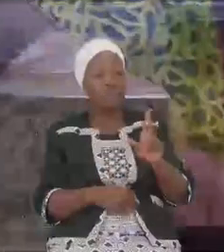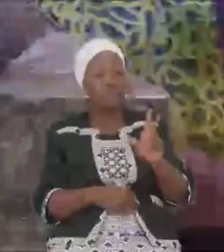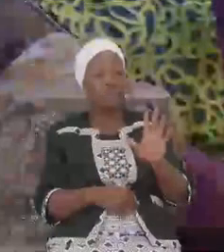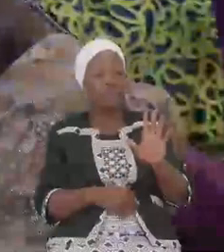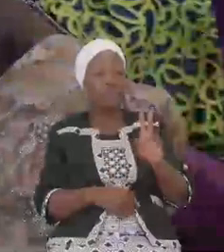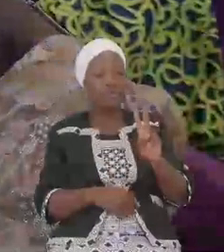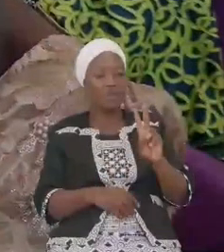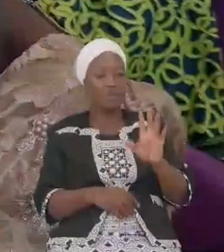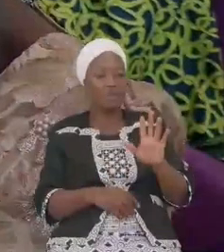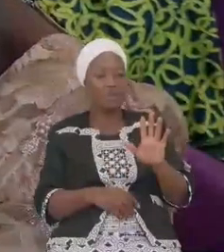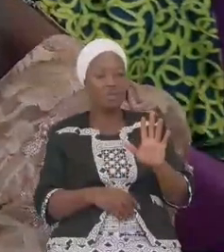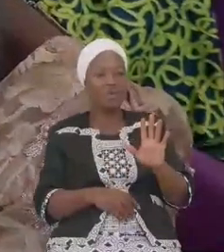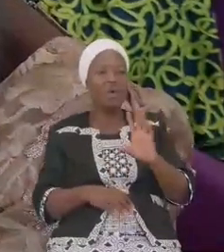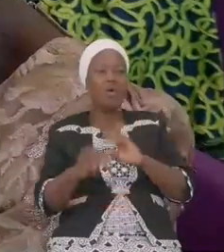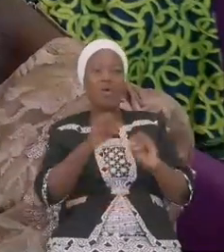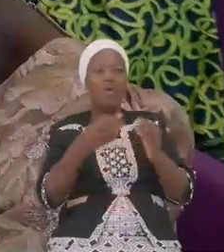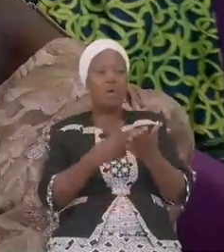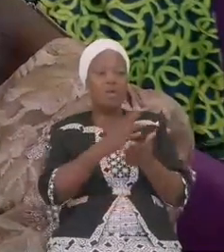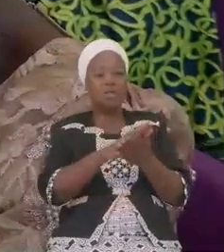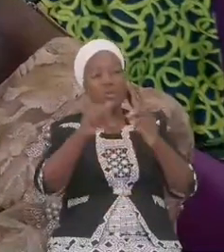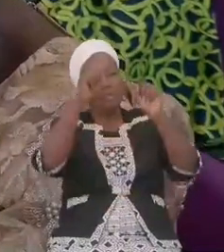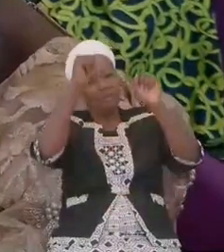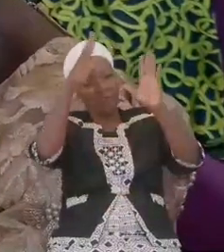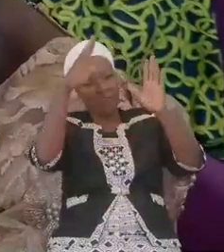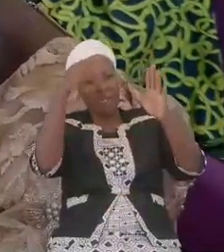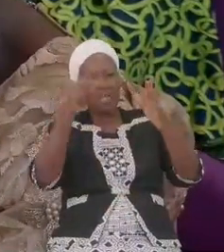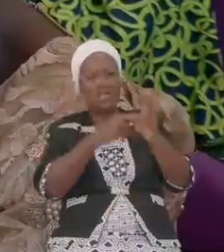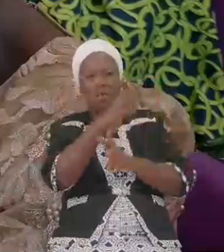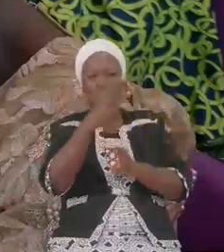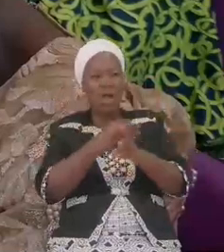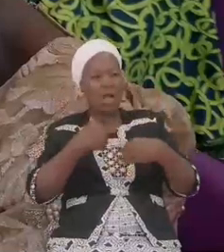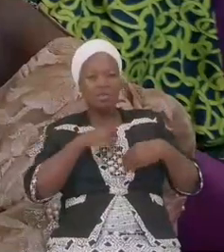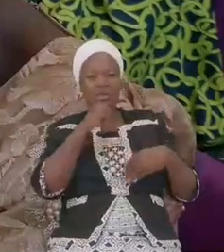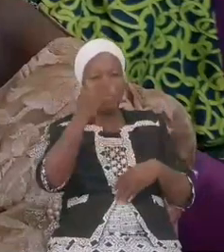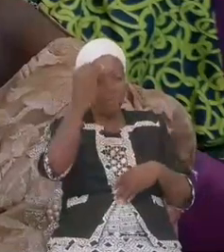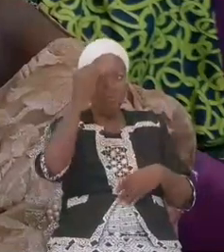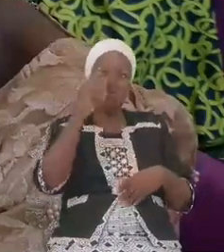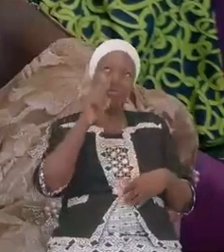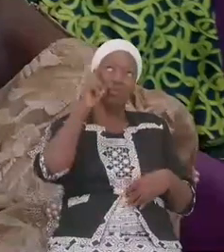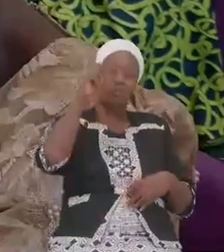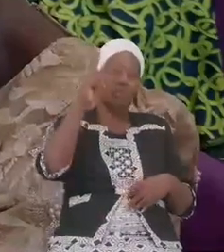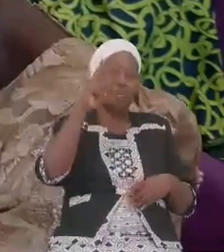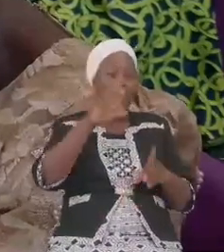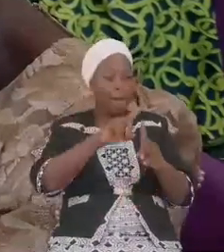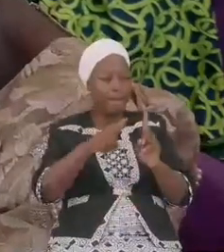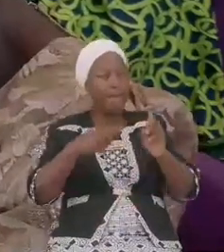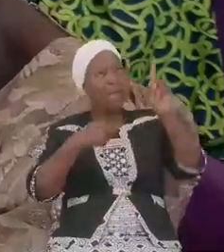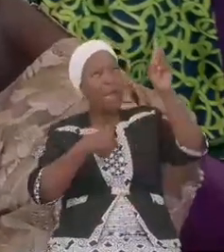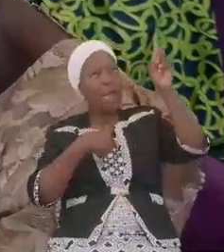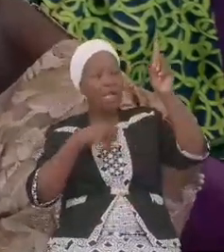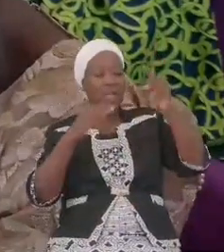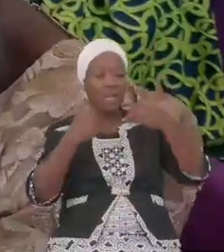Père juste, le monde ne t'a point connu, mais moi je t'ai